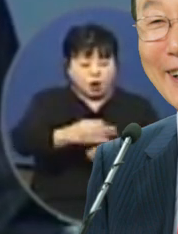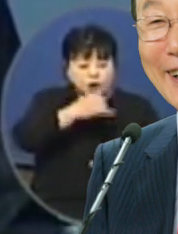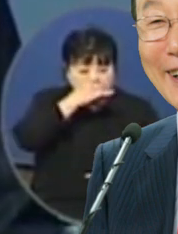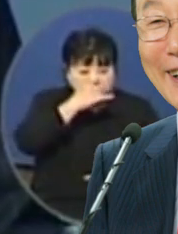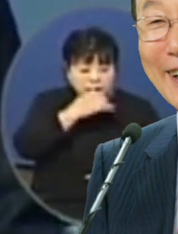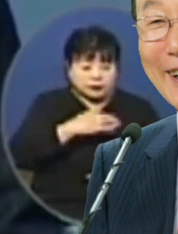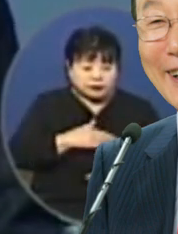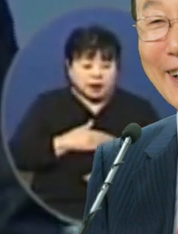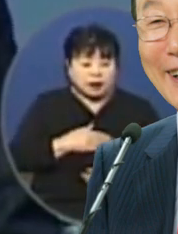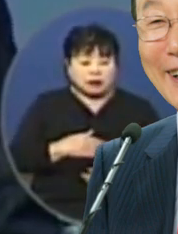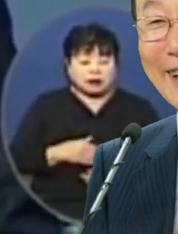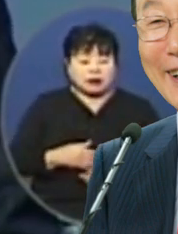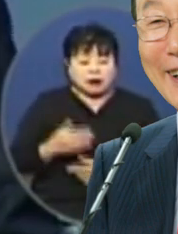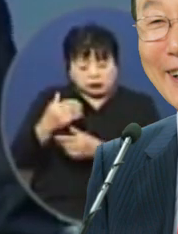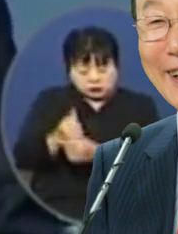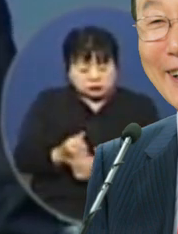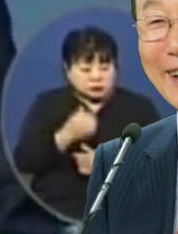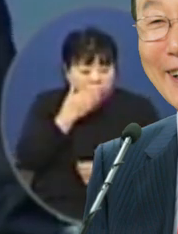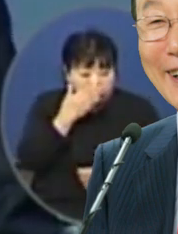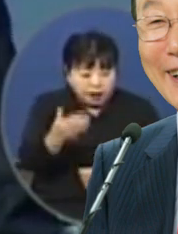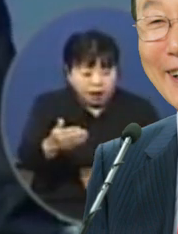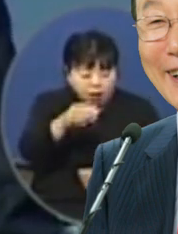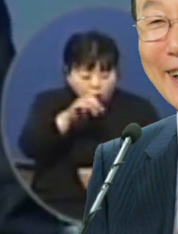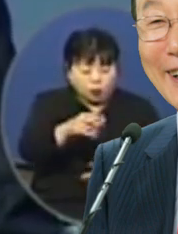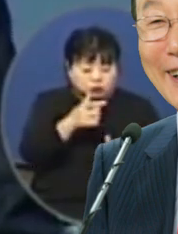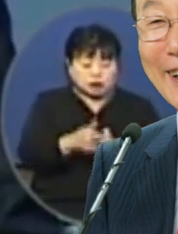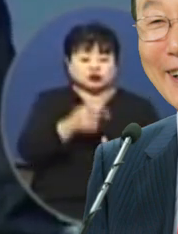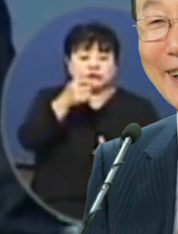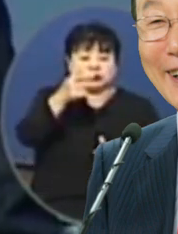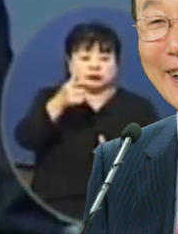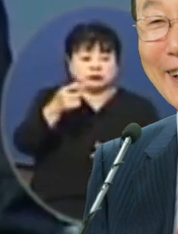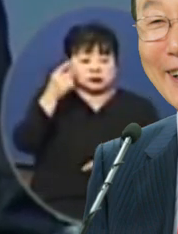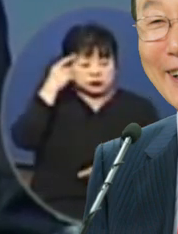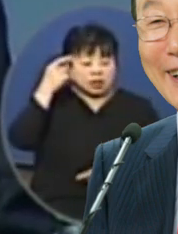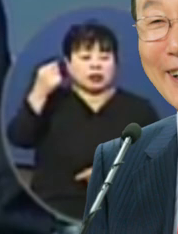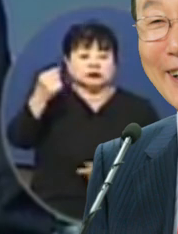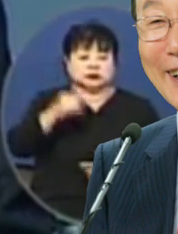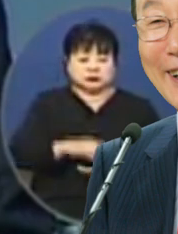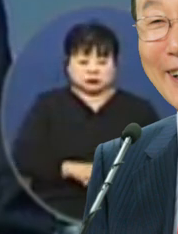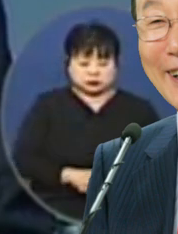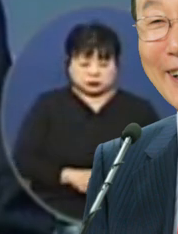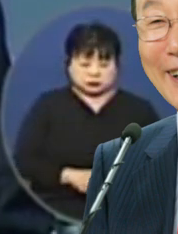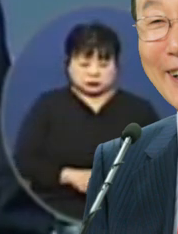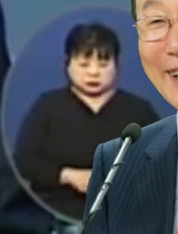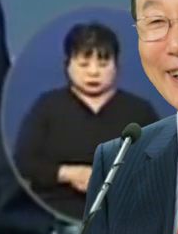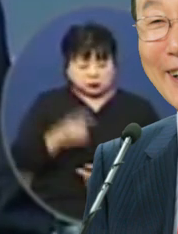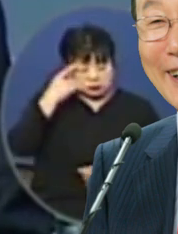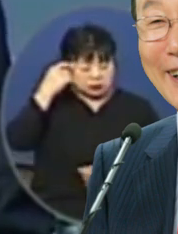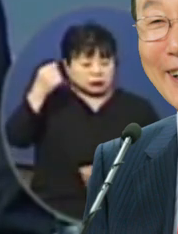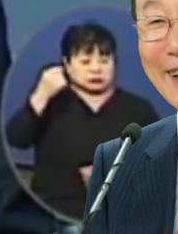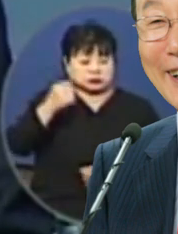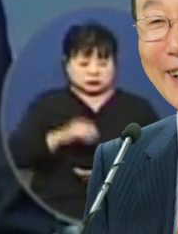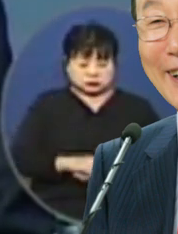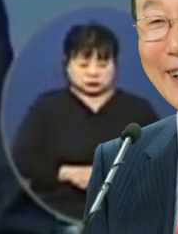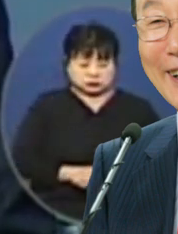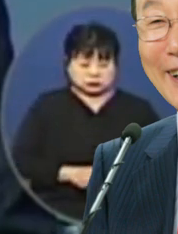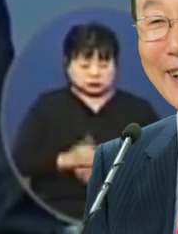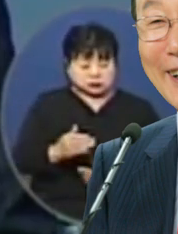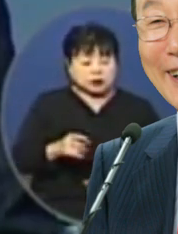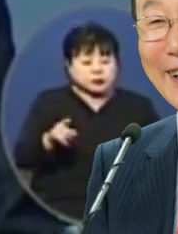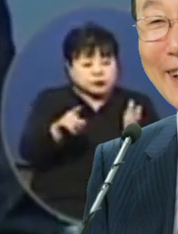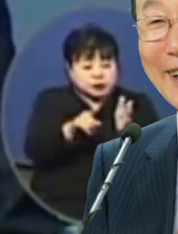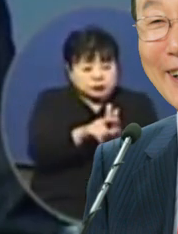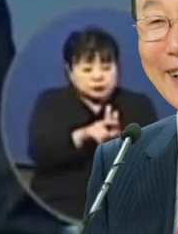내가 기대어서 의뢰할 수 있는 곳이 예수님이시다. 상상을 하는 것입니다. 상상을 하는 것이 여러분